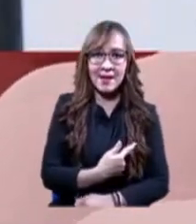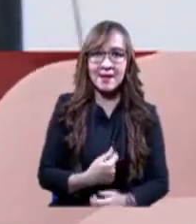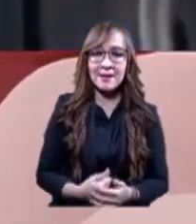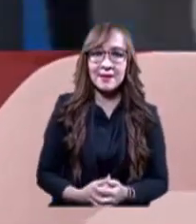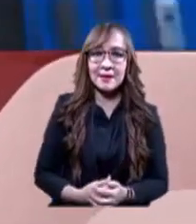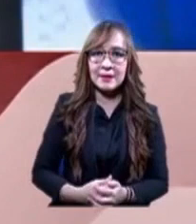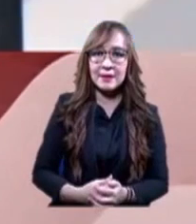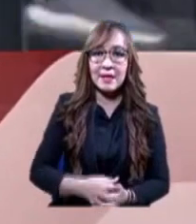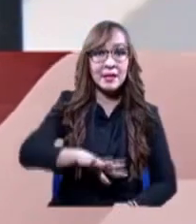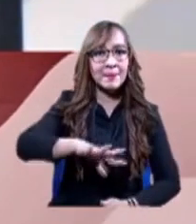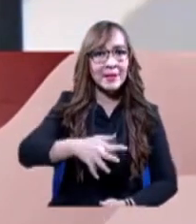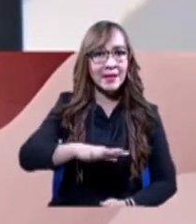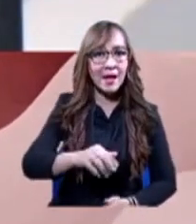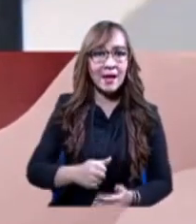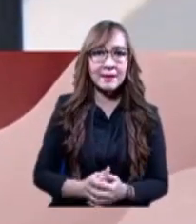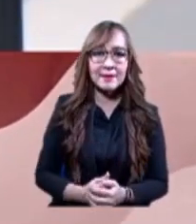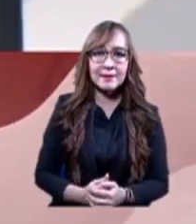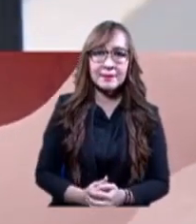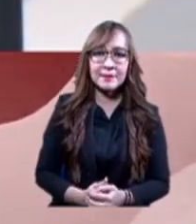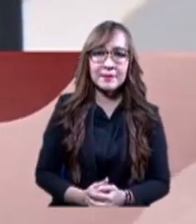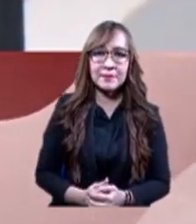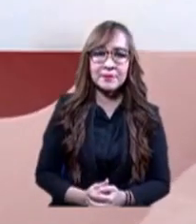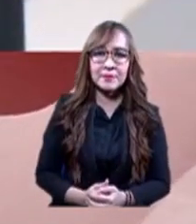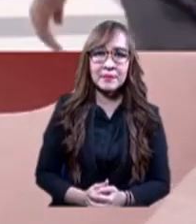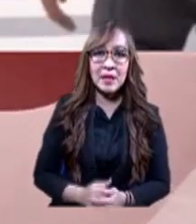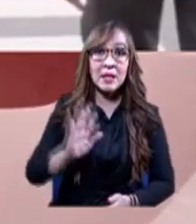Kita perkirakan di triwulan 2 nanti